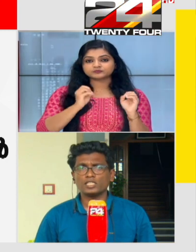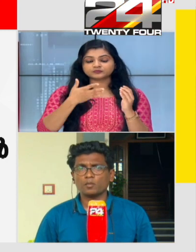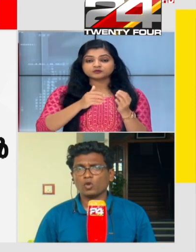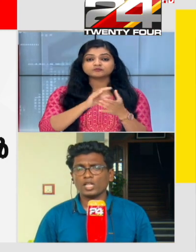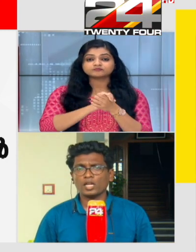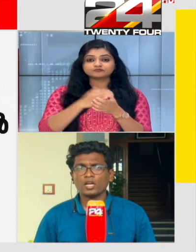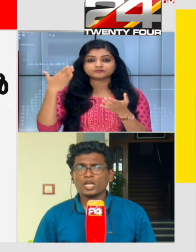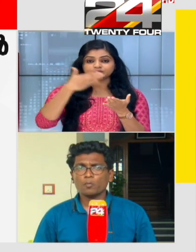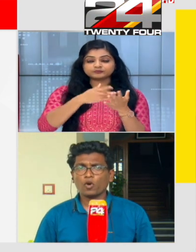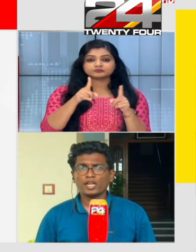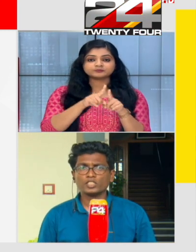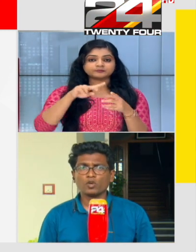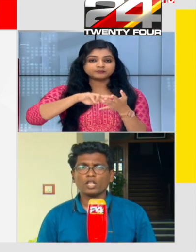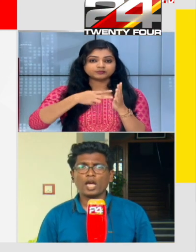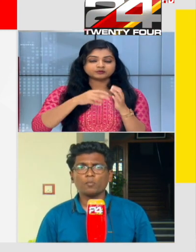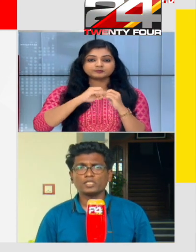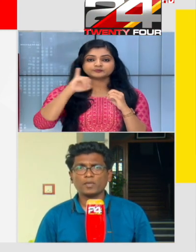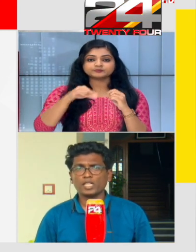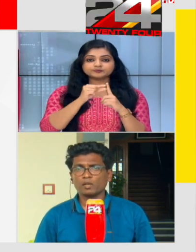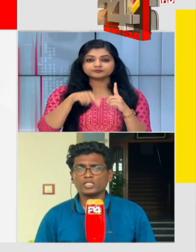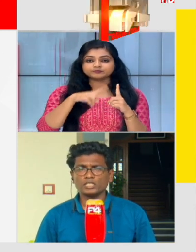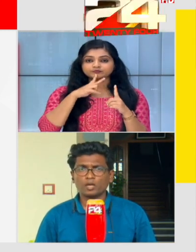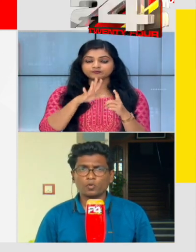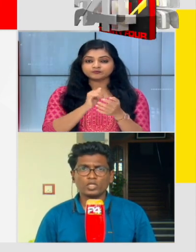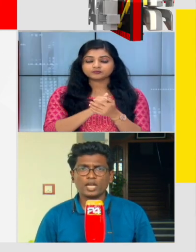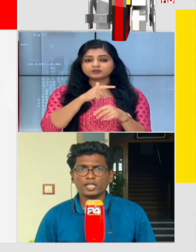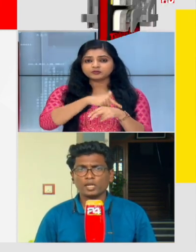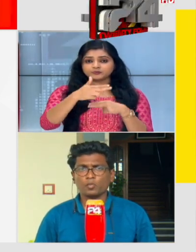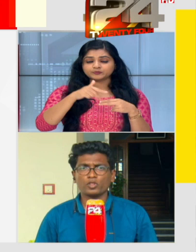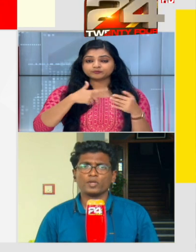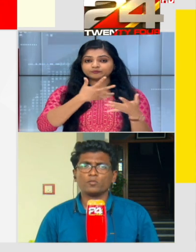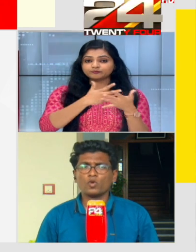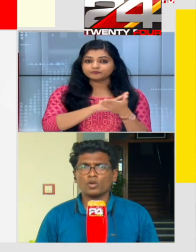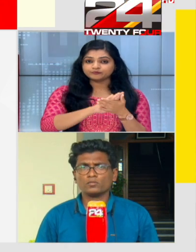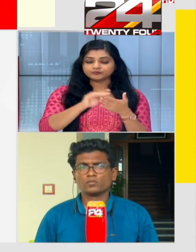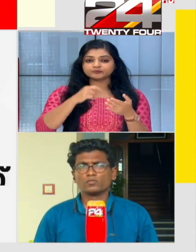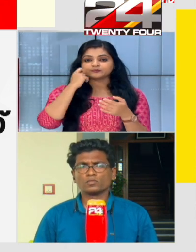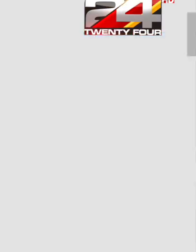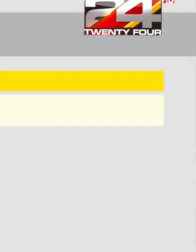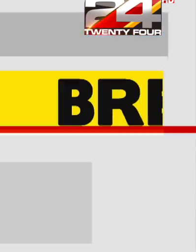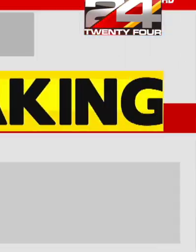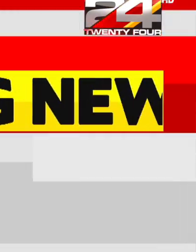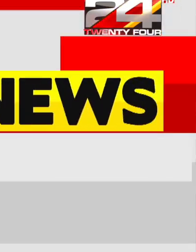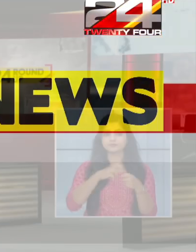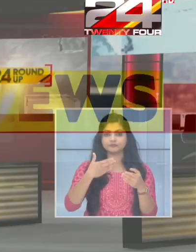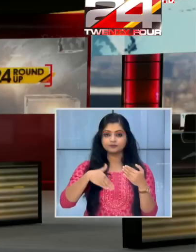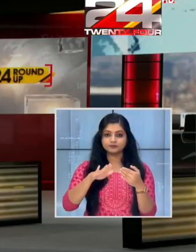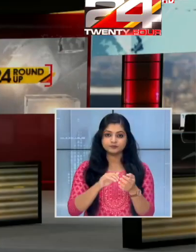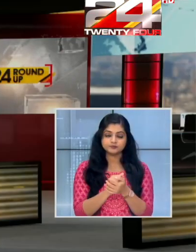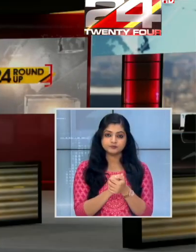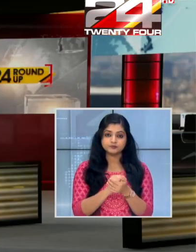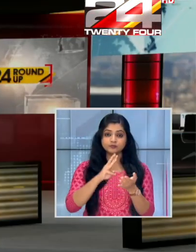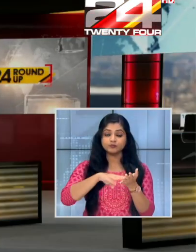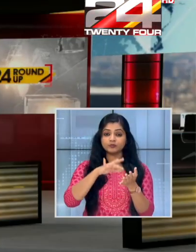സന്ദർശനം എന്നുള്ളതാണ് ഇപ്പോൾ അറിയിച്ചിട്ടുള്ളത്. അല്പസമയത്തിനകം ചർച്ചകൾ പൂർത്തിയാക്കി അദ്ദേഹം പുറത്തു വരും. ഗൂഗിൾ. ശരി, മണിപ്പൂർ സംഘർഷവുമായി